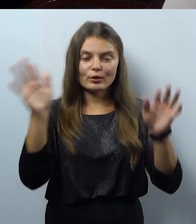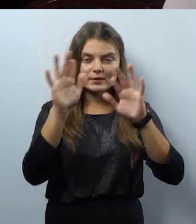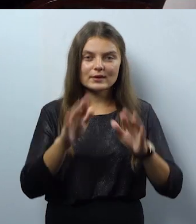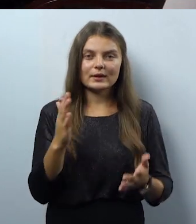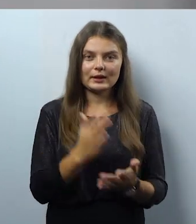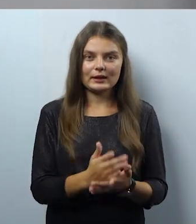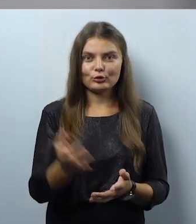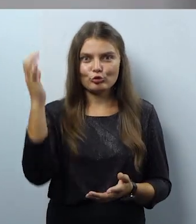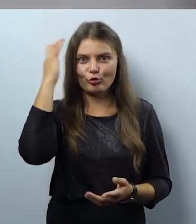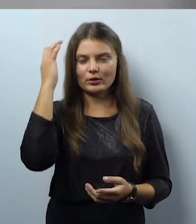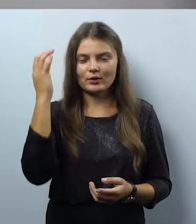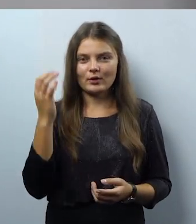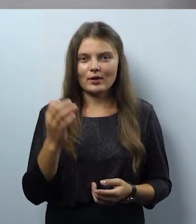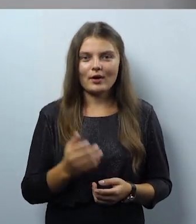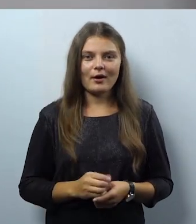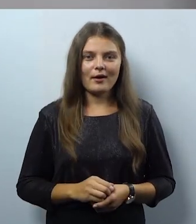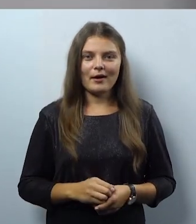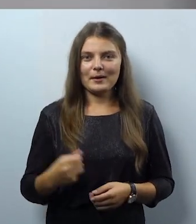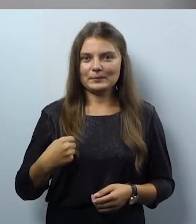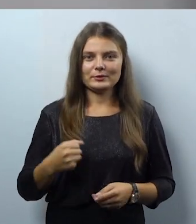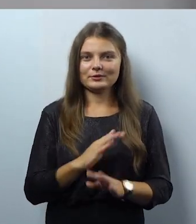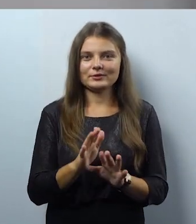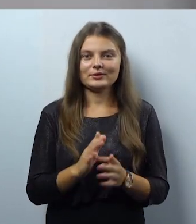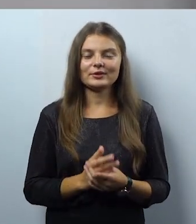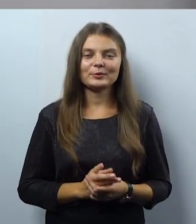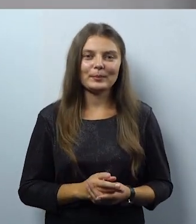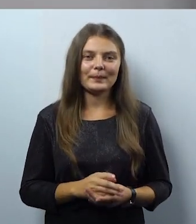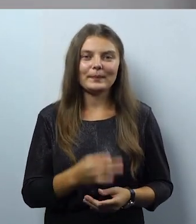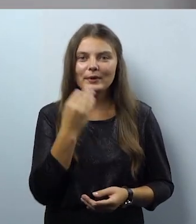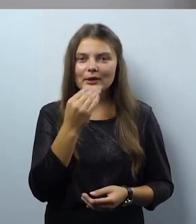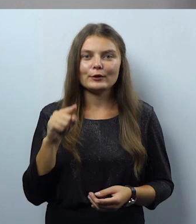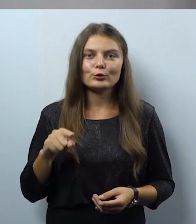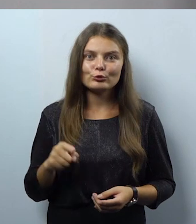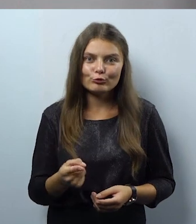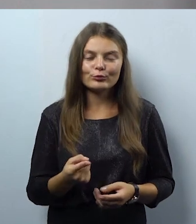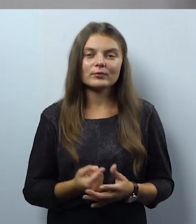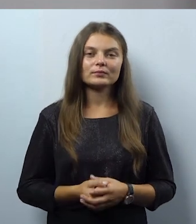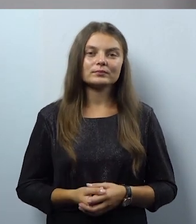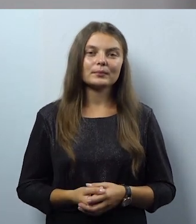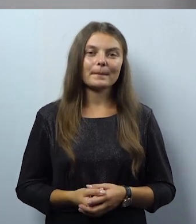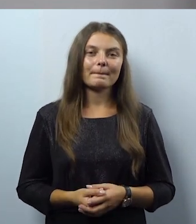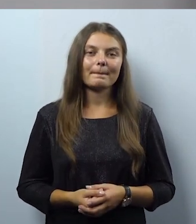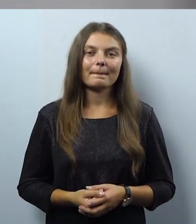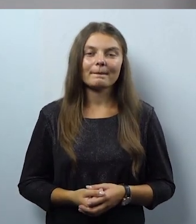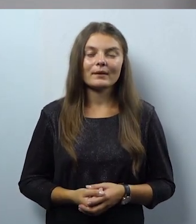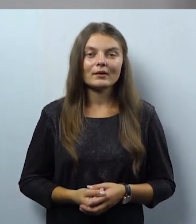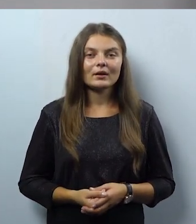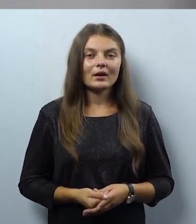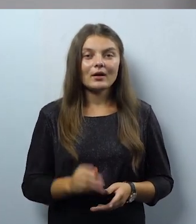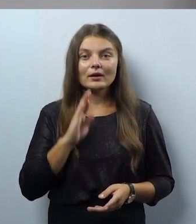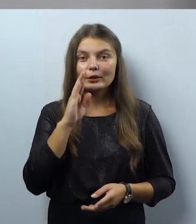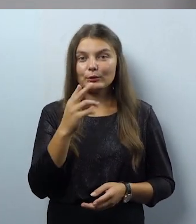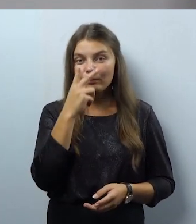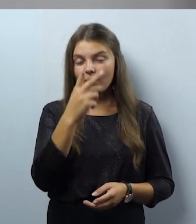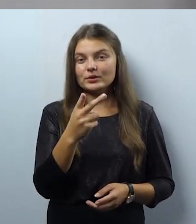сніг. Задавали питання, чому. Коли люди вивішували попрану білизну чисту, висушити її, а на ранок дивляться,